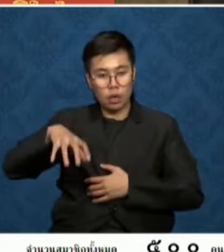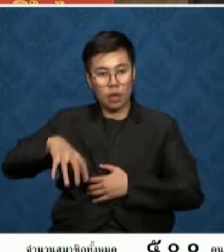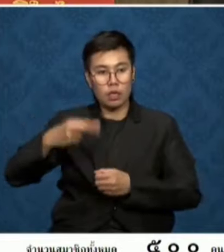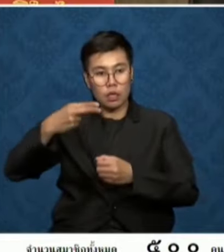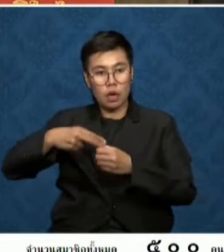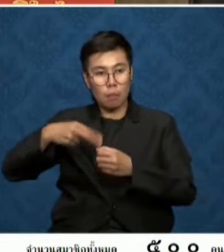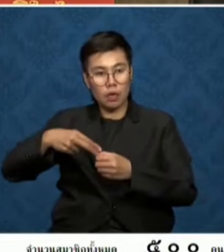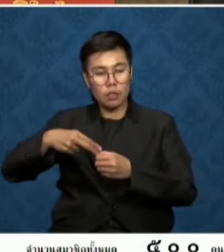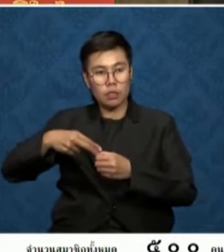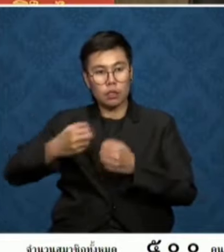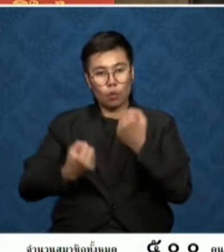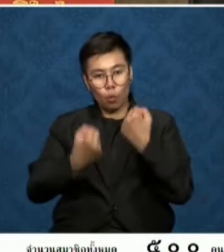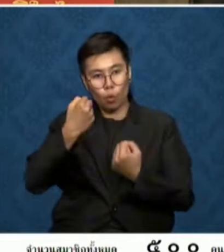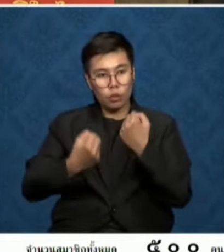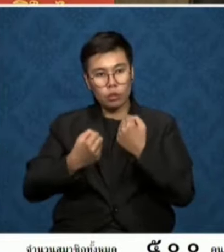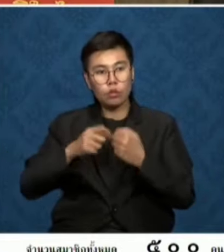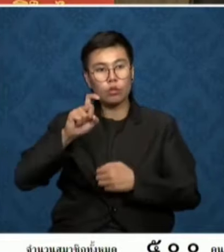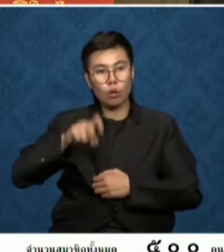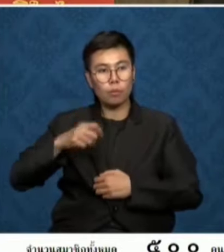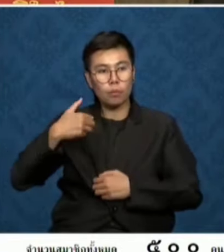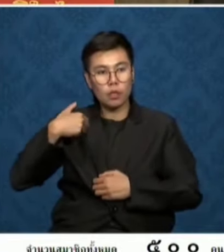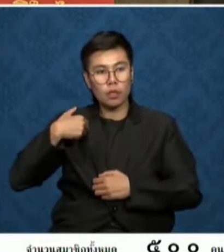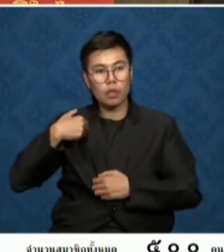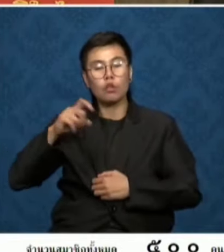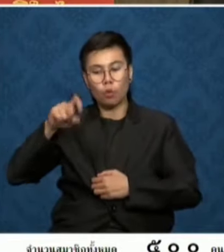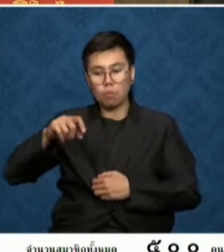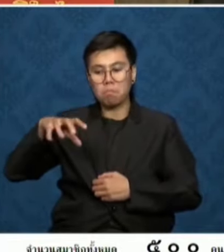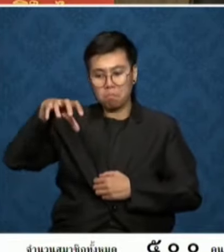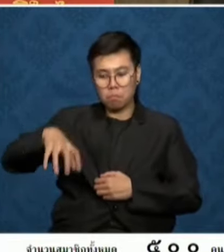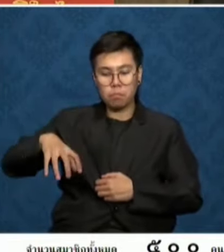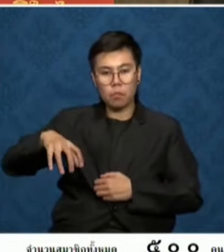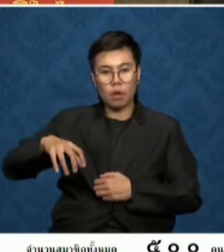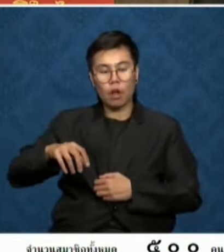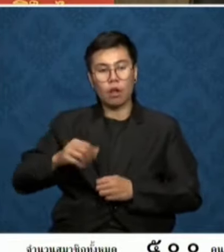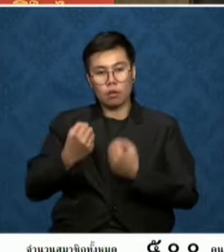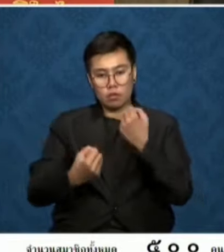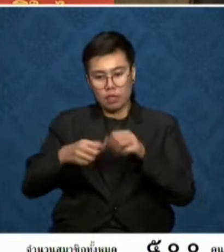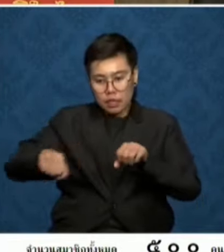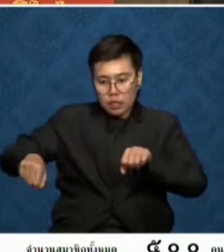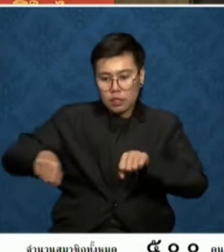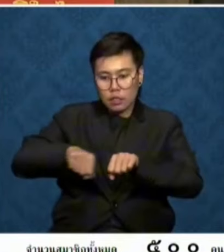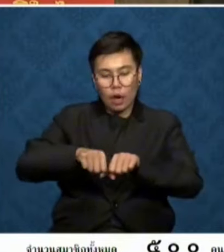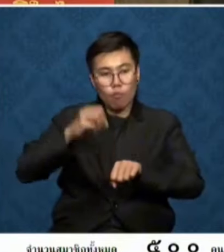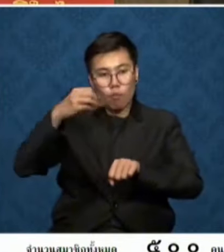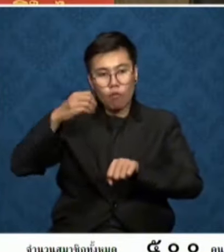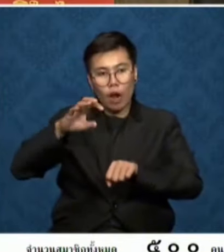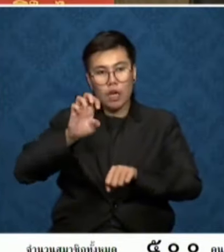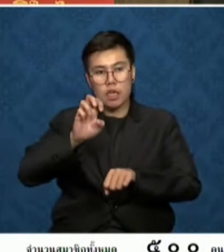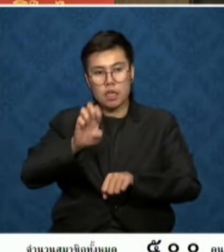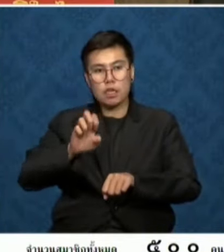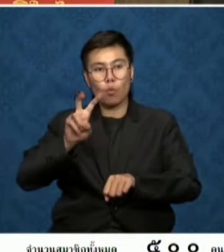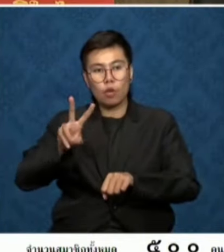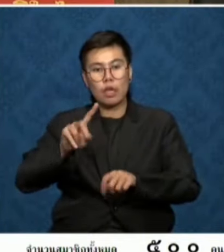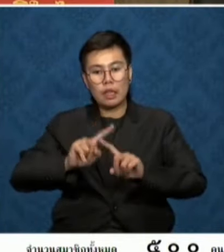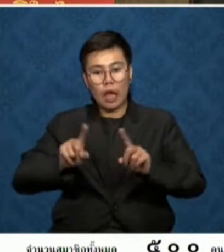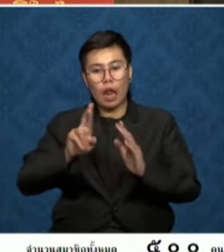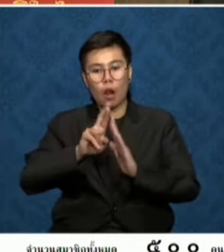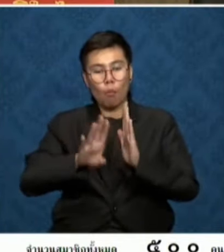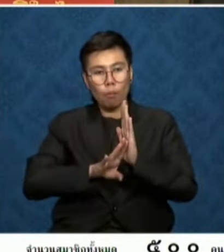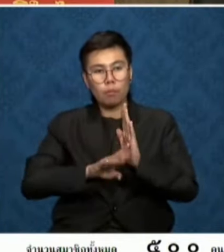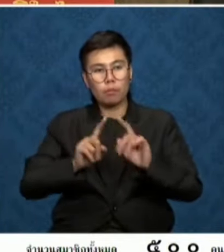ชื้อเพลิงเนี่ยเขาต้องการติดตั้งสถานีชาร์จิ่งแน่นอนค่ะแต่ปัญหาอยู่อย่างนี้ค่ะปัญหาคือในระบบที่เป็นแบบ